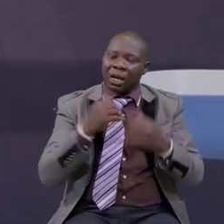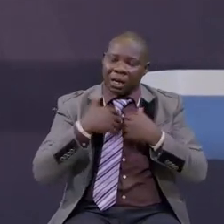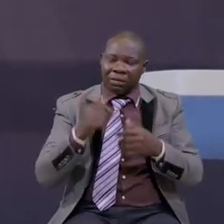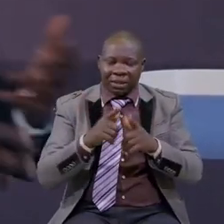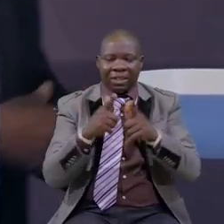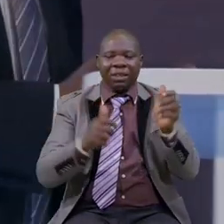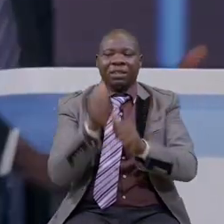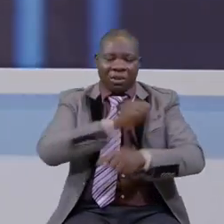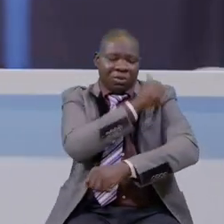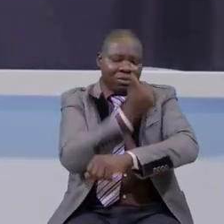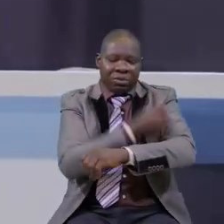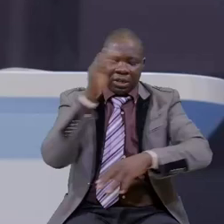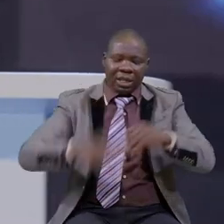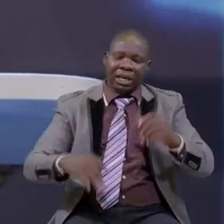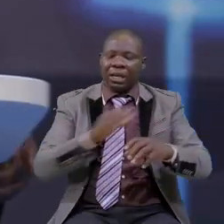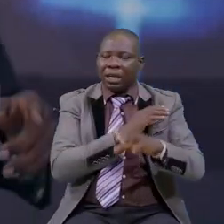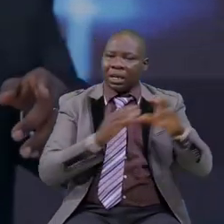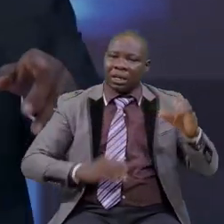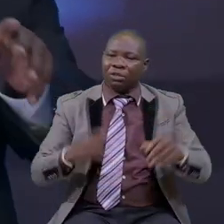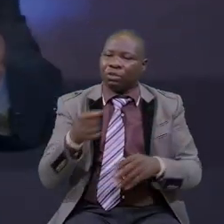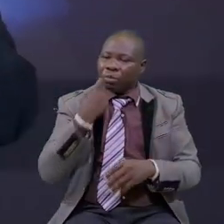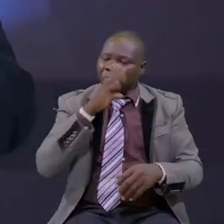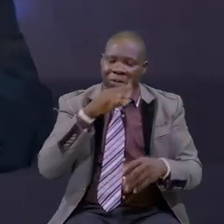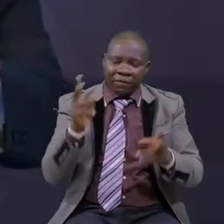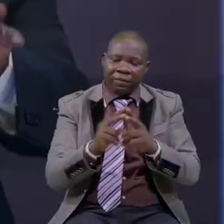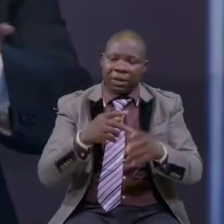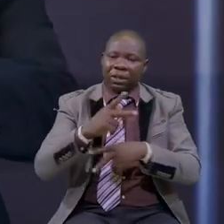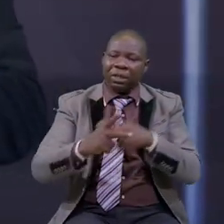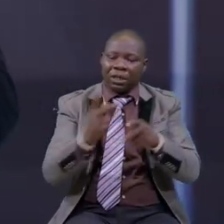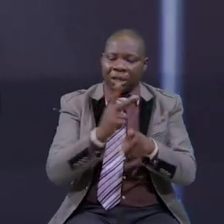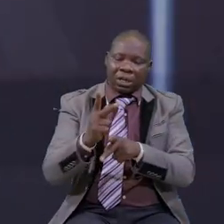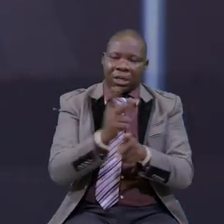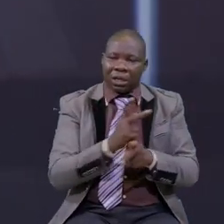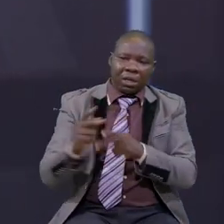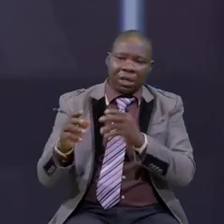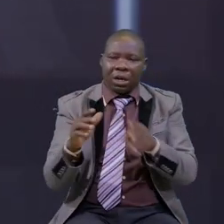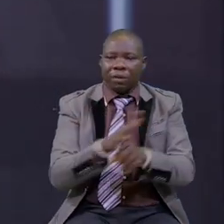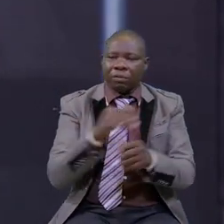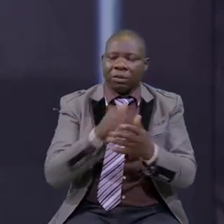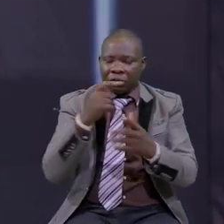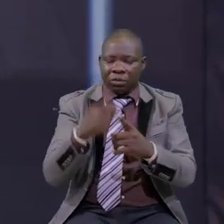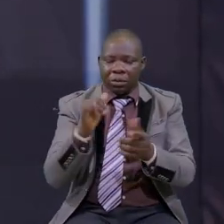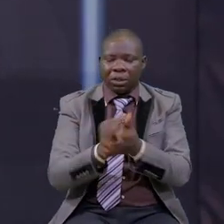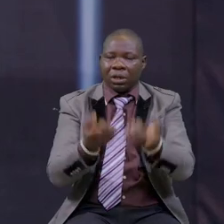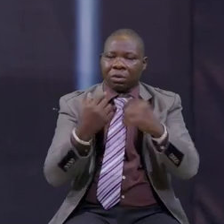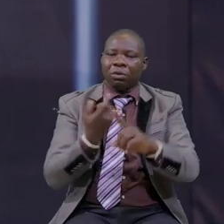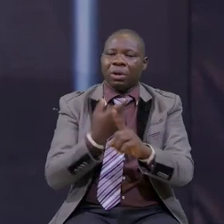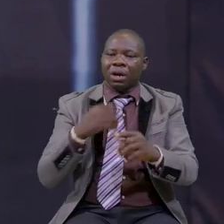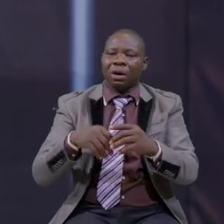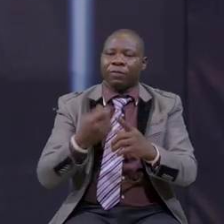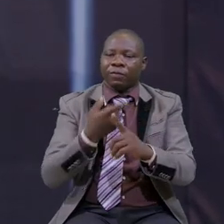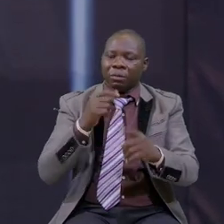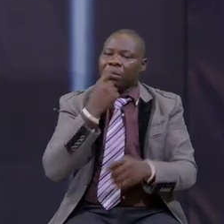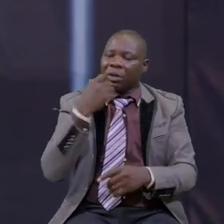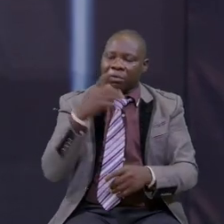que Christ. Fais très attention. C'est la parole qui sort de sa bouche. Et il dit, ainsi en est-il de ma parole